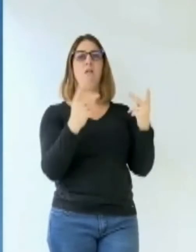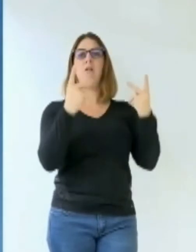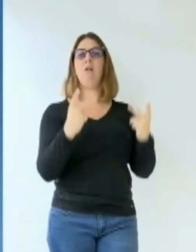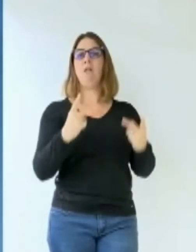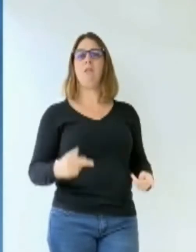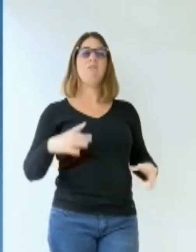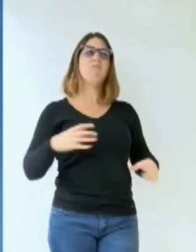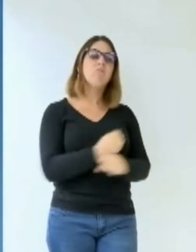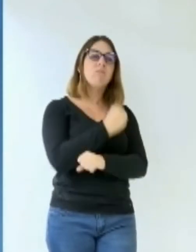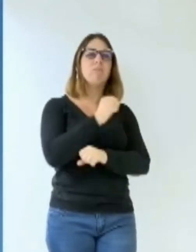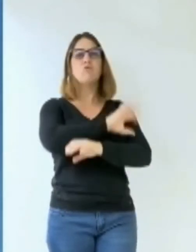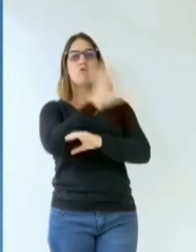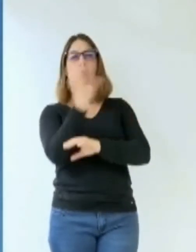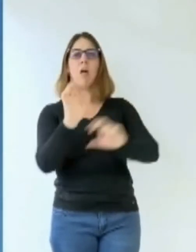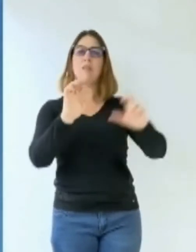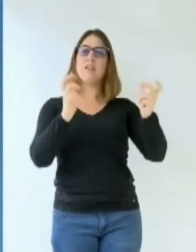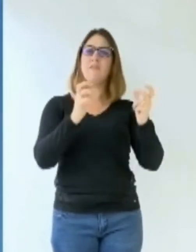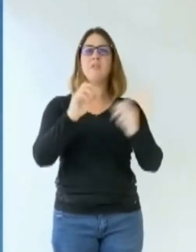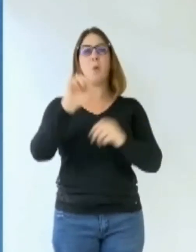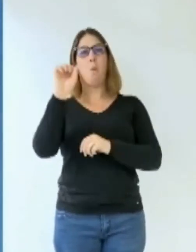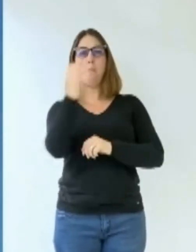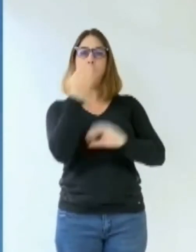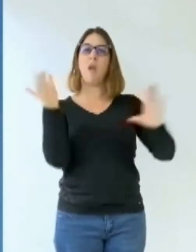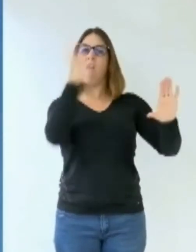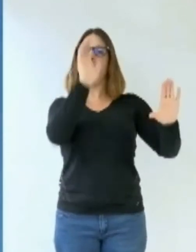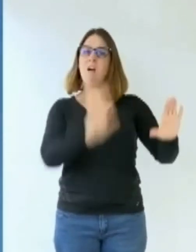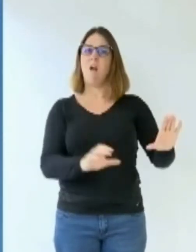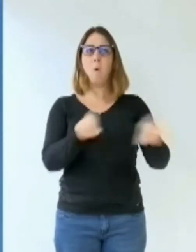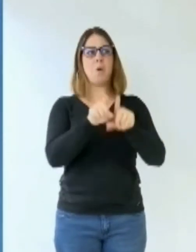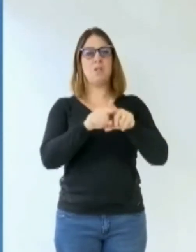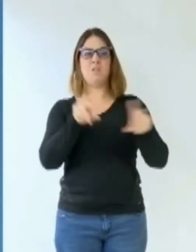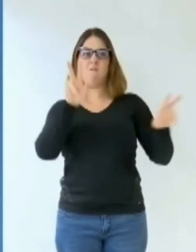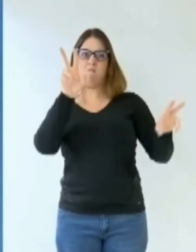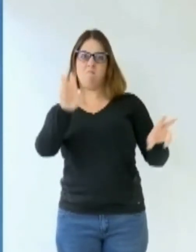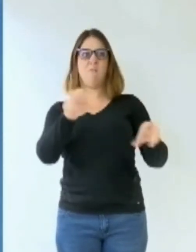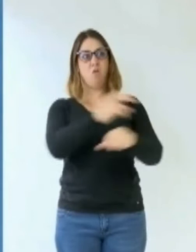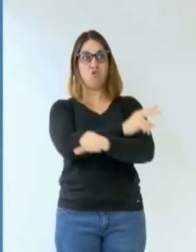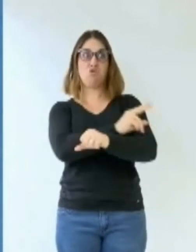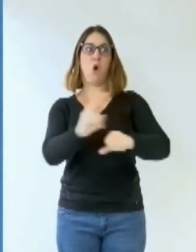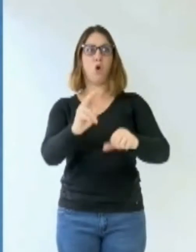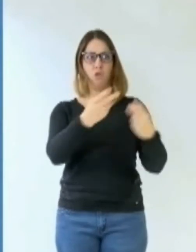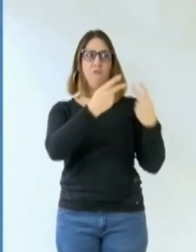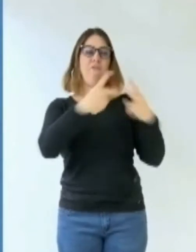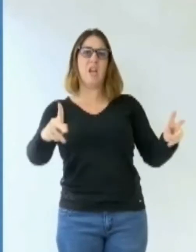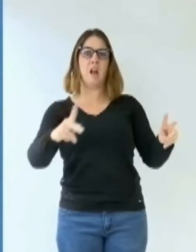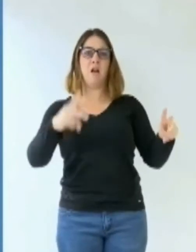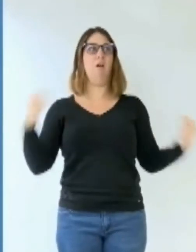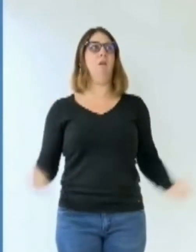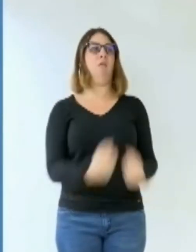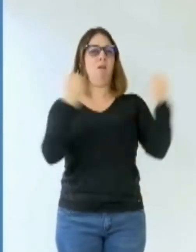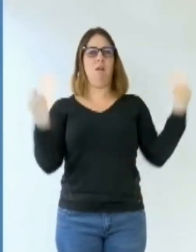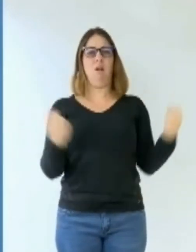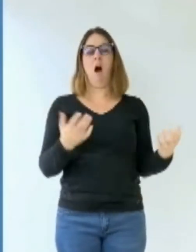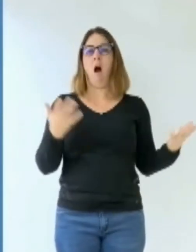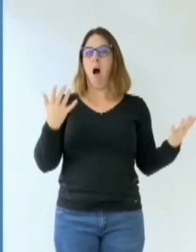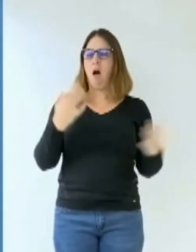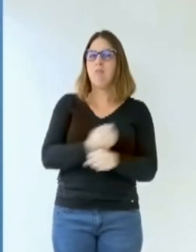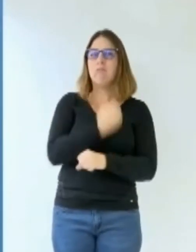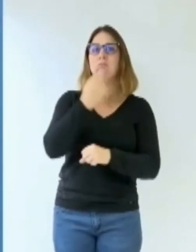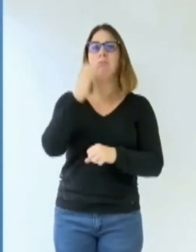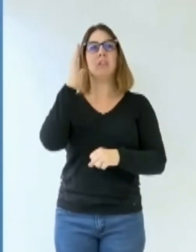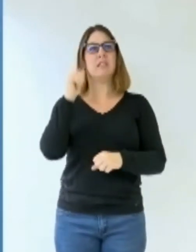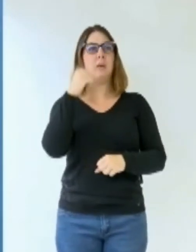fasse la une de la presse et fasse l'objet d'émissions de télévision sur sa dangerosité. C'est pour cela que nous dénonçons